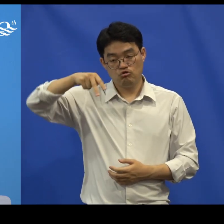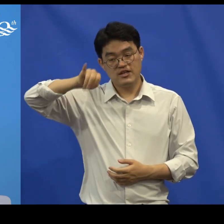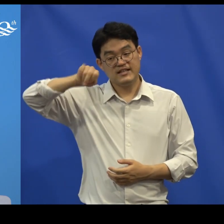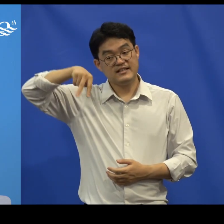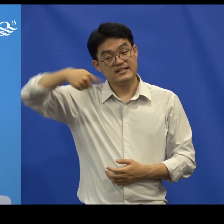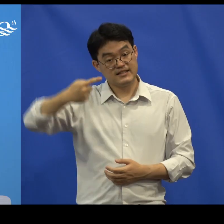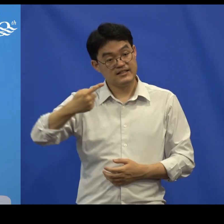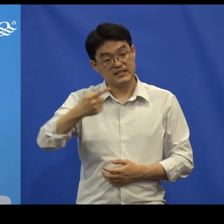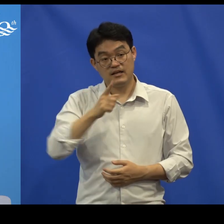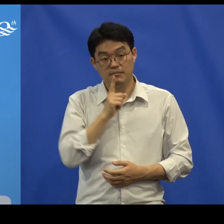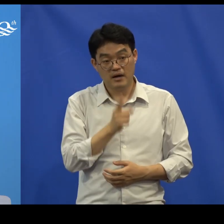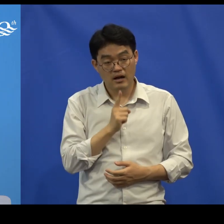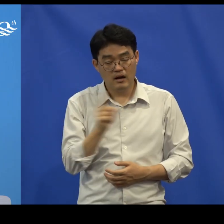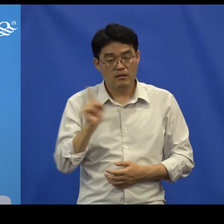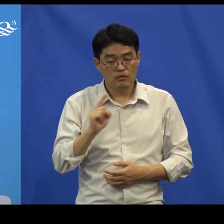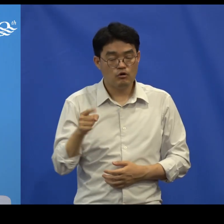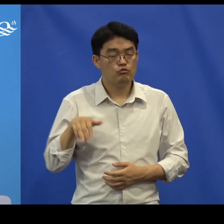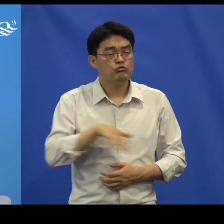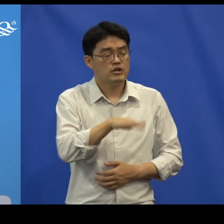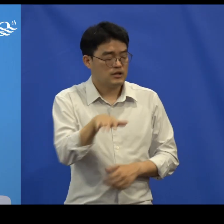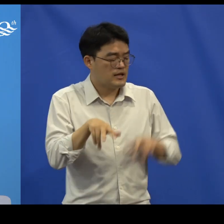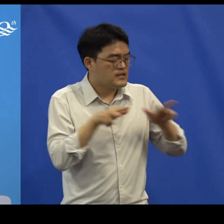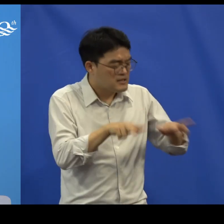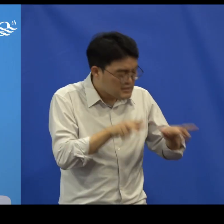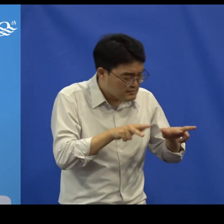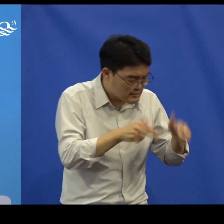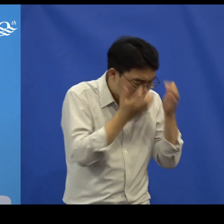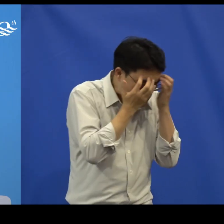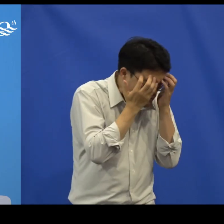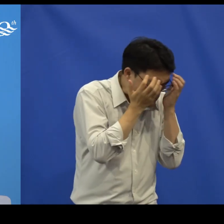더 많이 생각하며 살아야 된다.